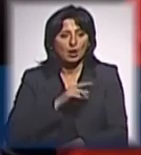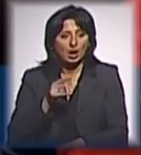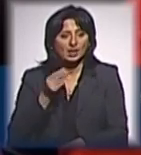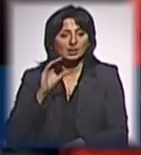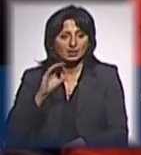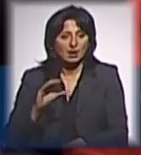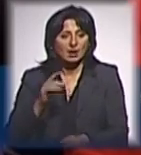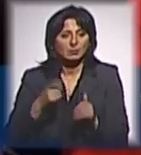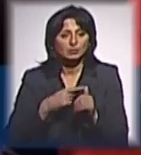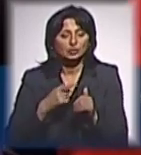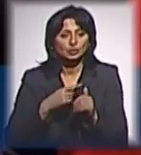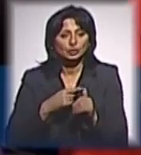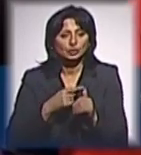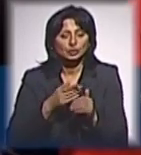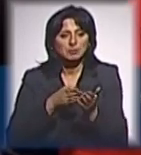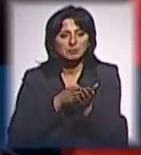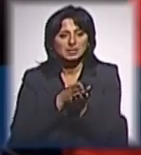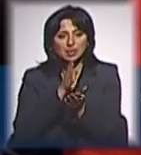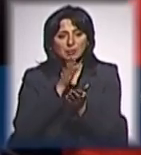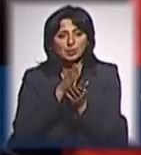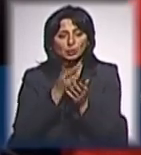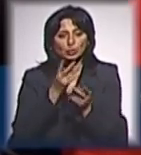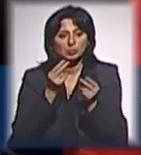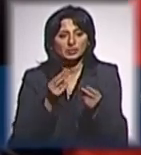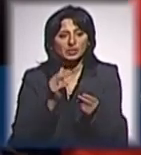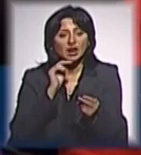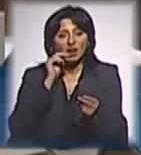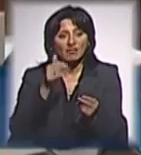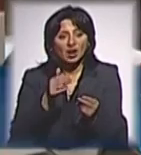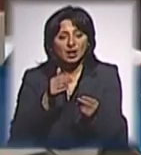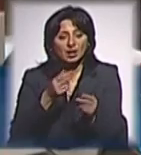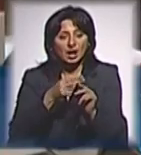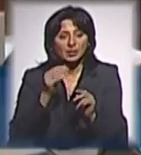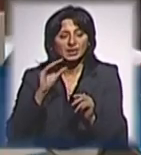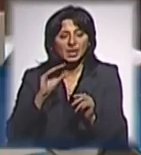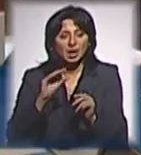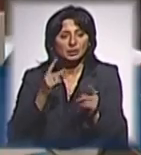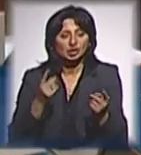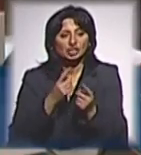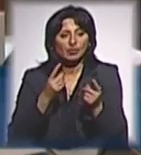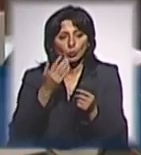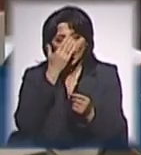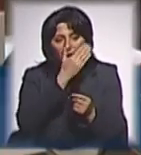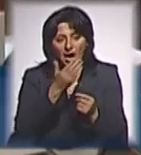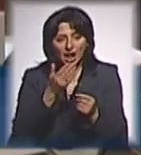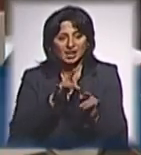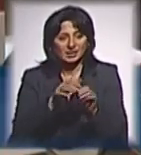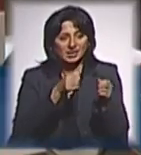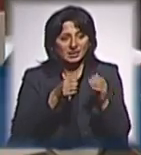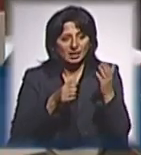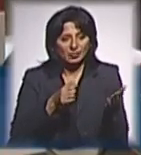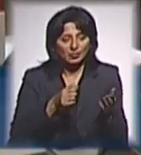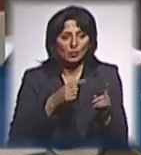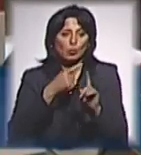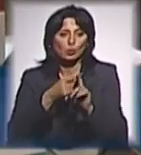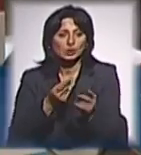თანხას ისეთი მიზანმიმართულება უნდა მივცეთ, რომ ხვალ ამ თანხამ ჩოულებრივად ხალხის დაასაქმოს და